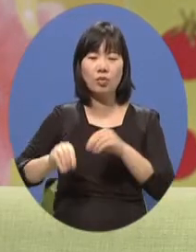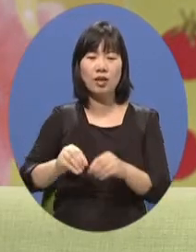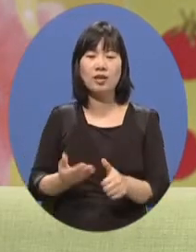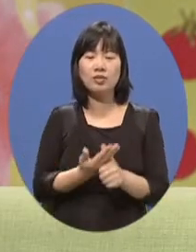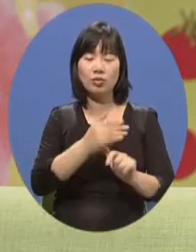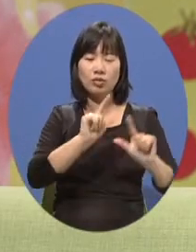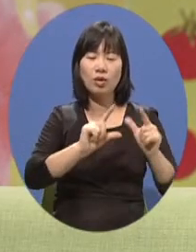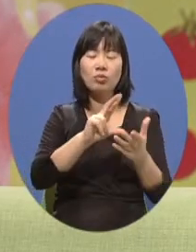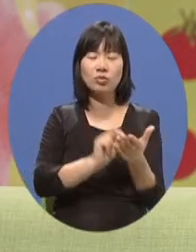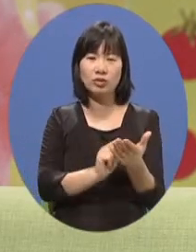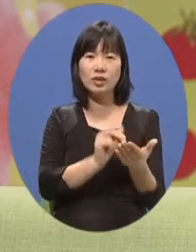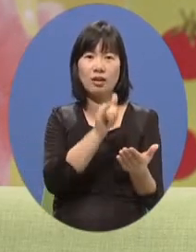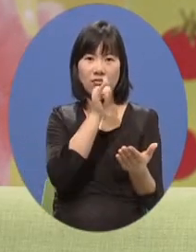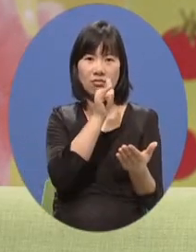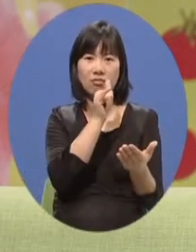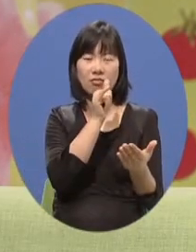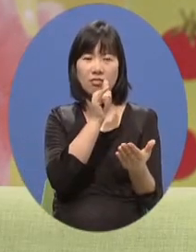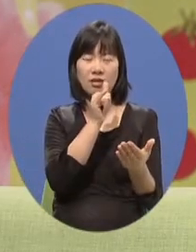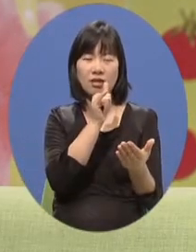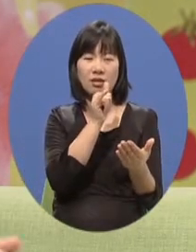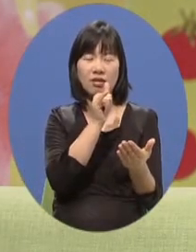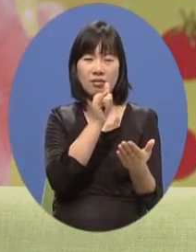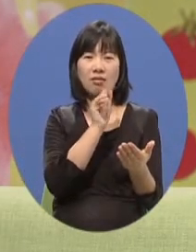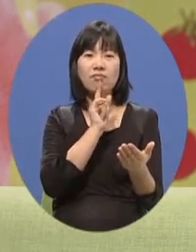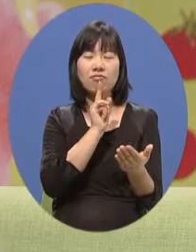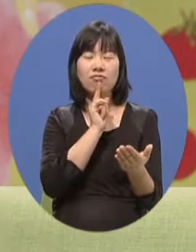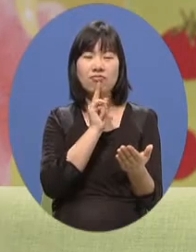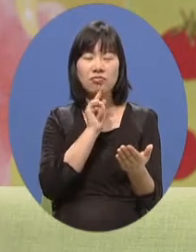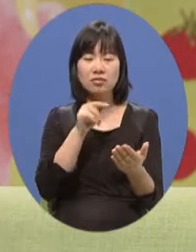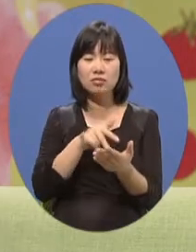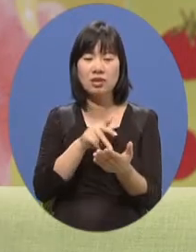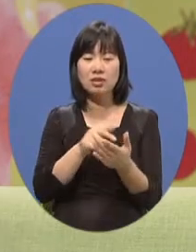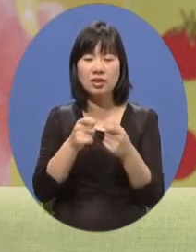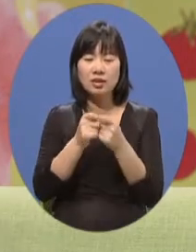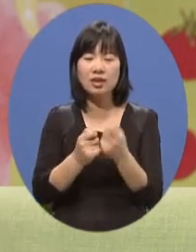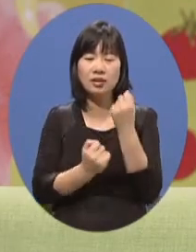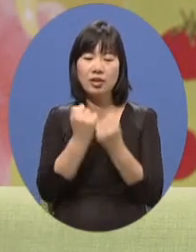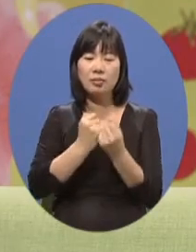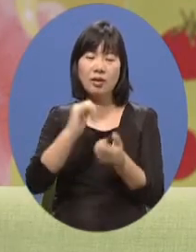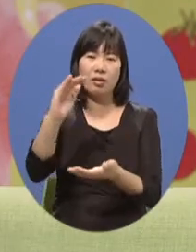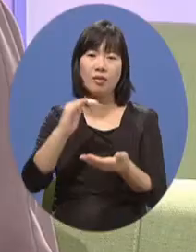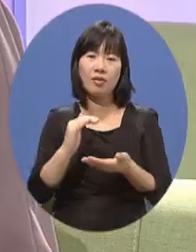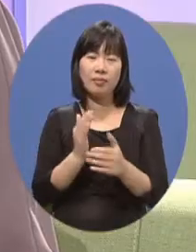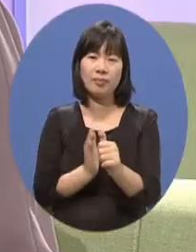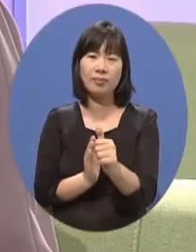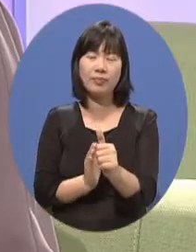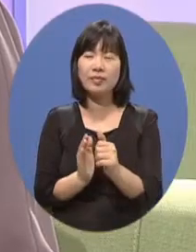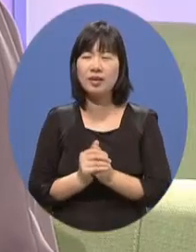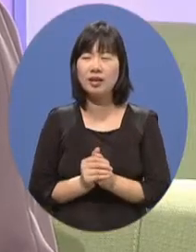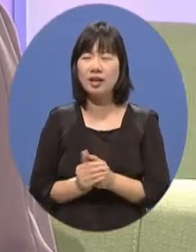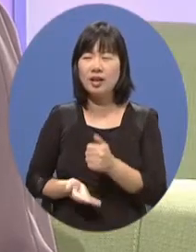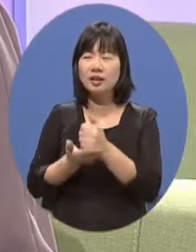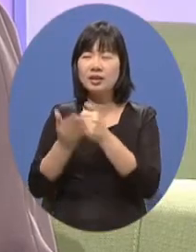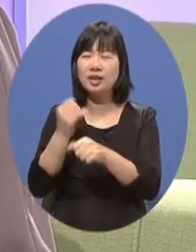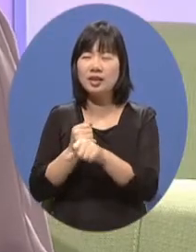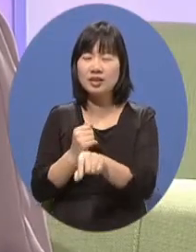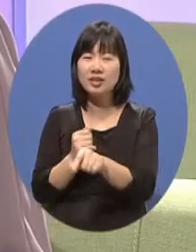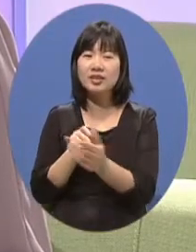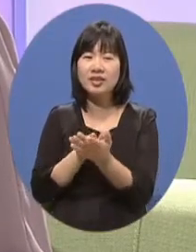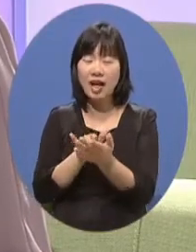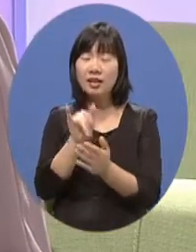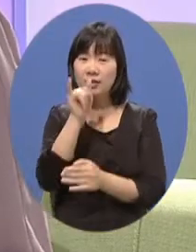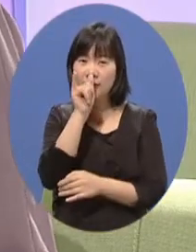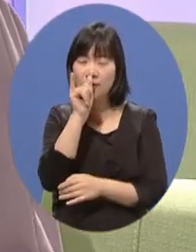양육 태도의 문제일 수 있다라는 지적을 해주셨는데, 그 부분 좀 자세히 좀 설명을 해주세요. 그러게요. 칭찬이라는 게참 약이 될